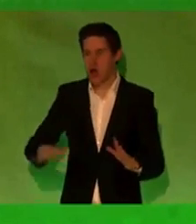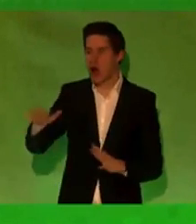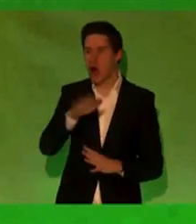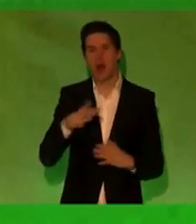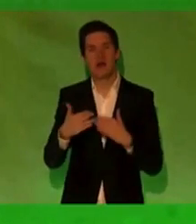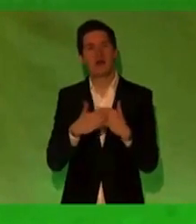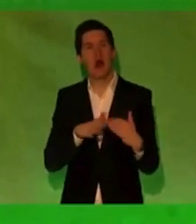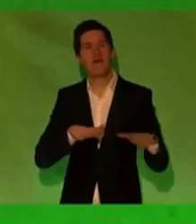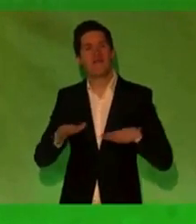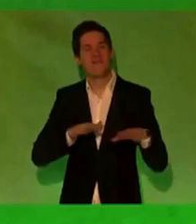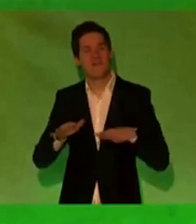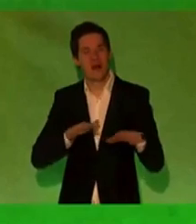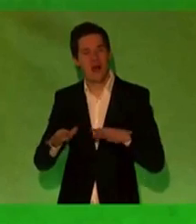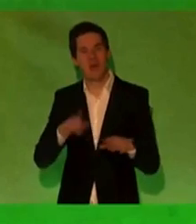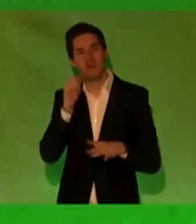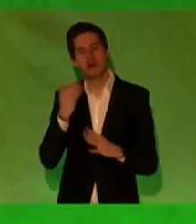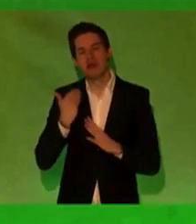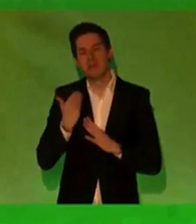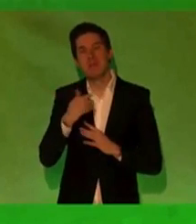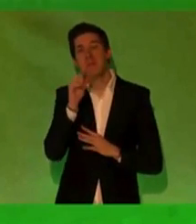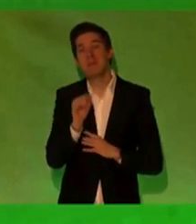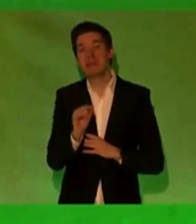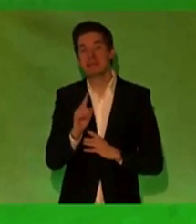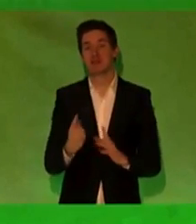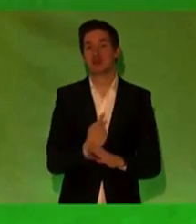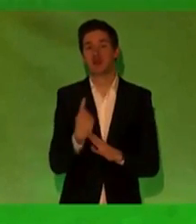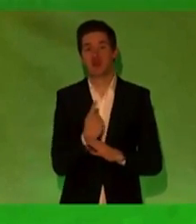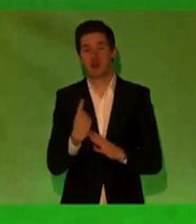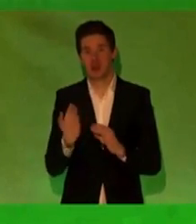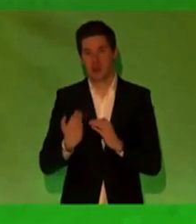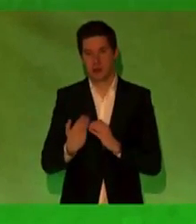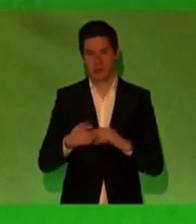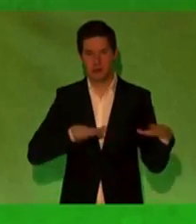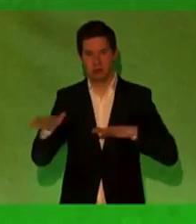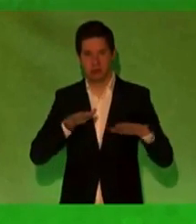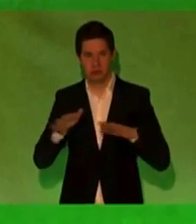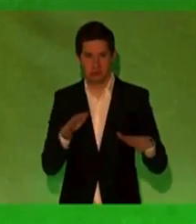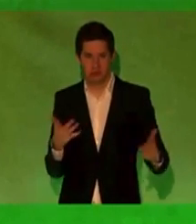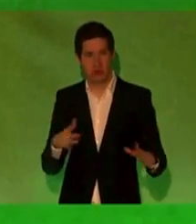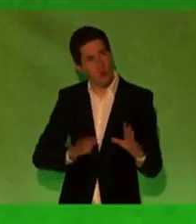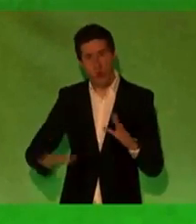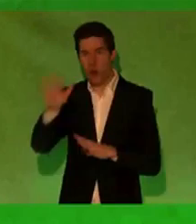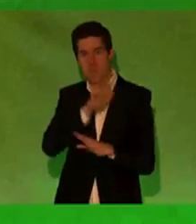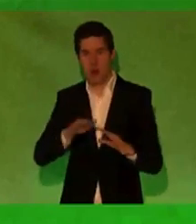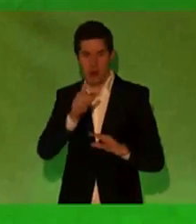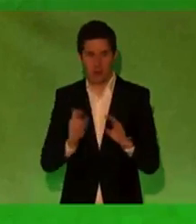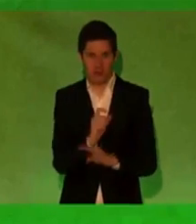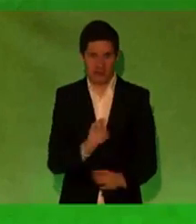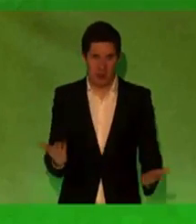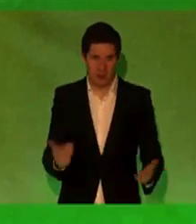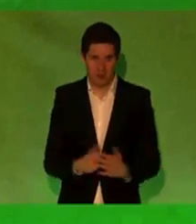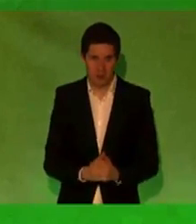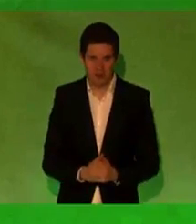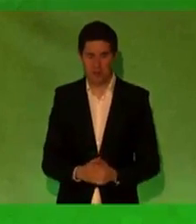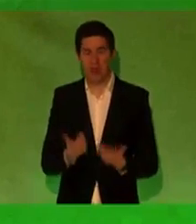Nahverkehrsmittel mindestens im Stundentakt verkehren, überall in ganz NRW. Das grüne